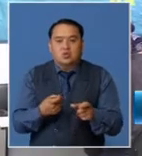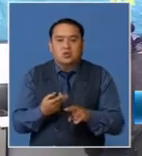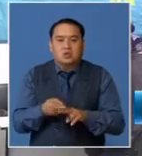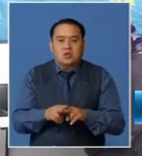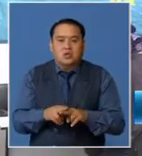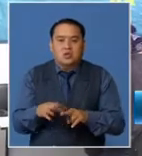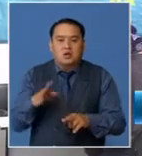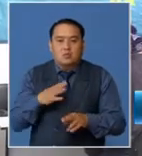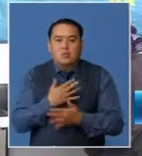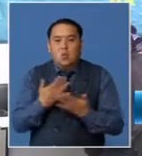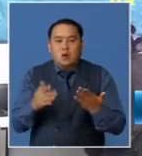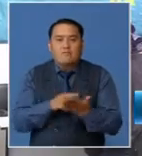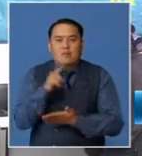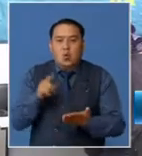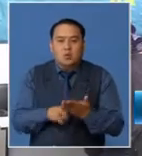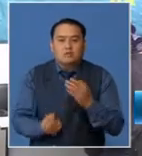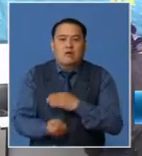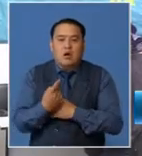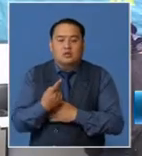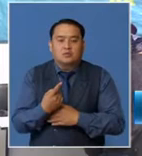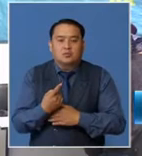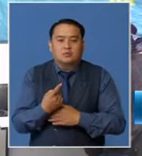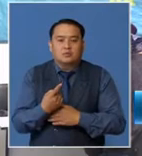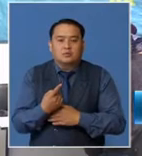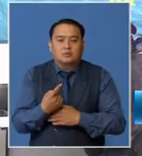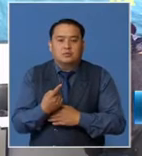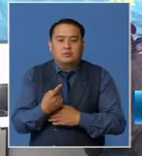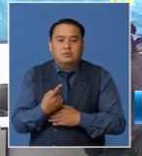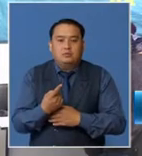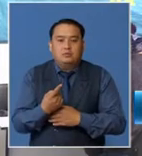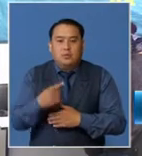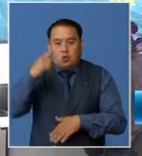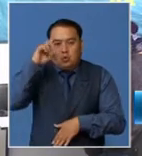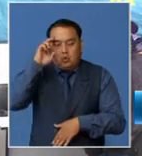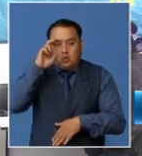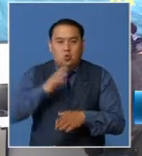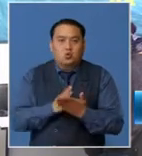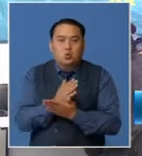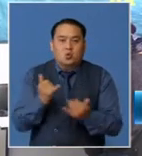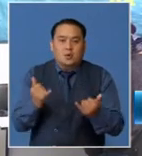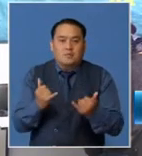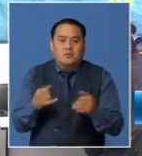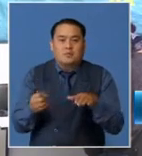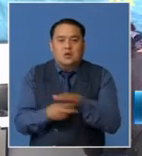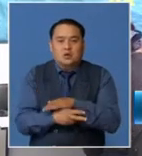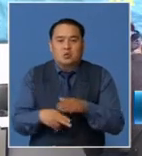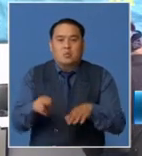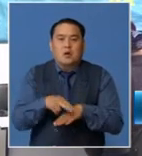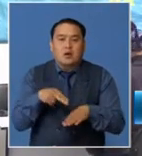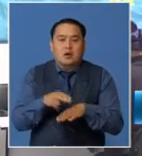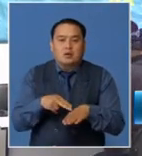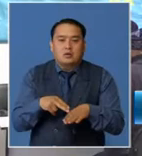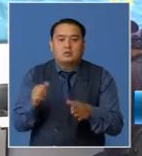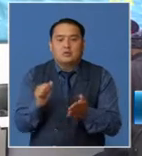А также очень много вопросов возникает по линии оказания госуслуг в сфере миграционной полиции. Это